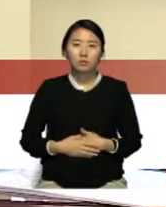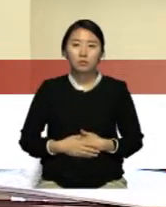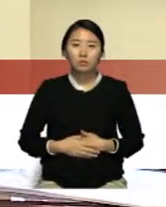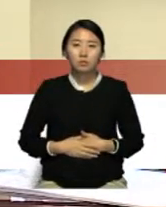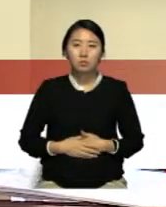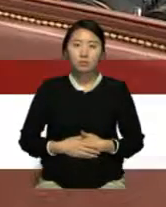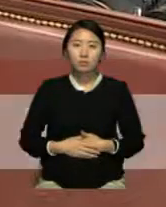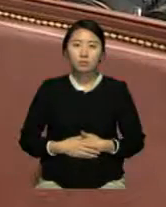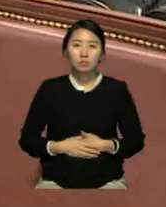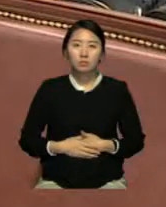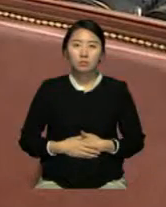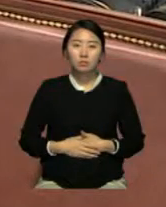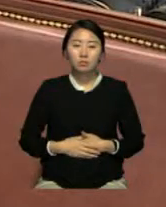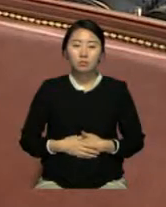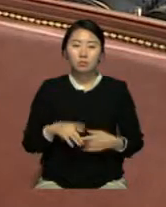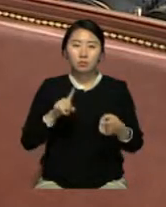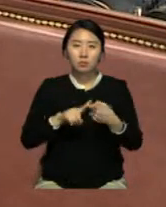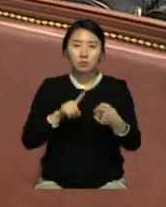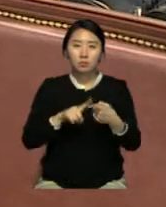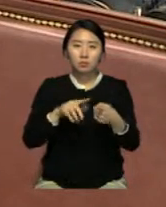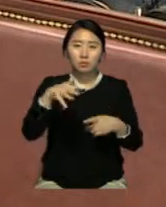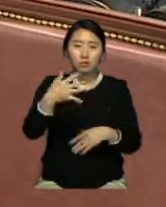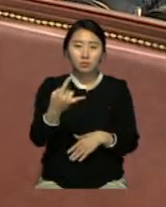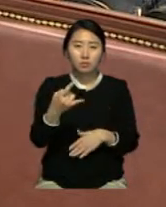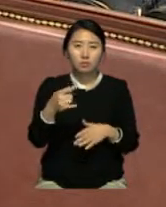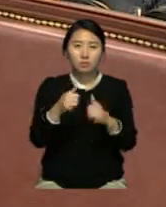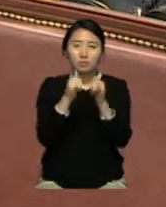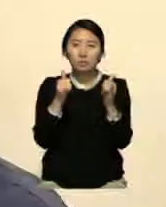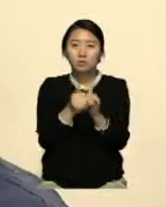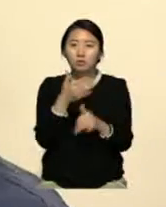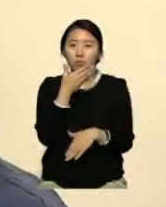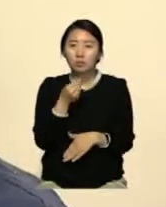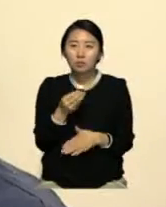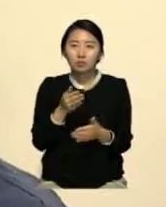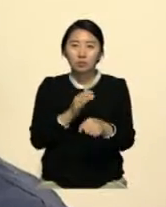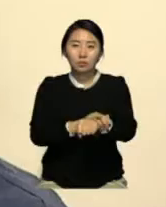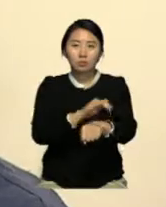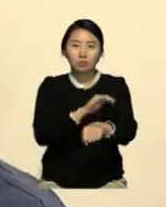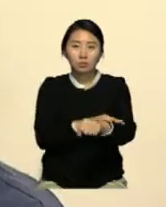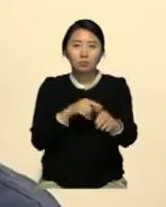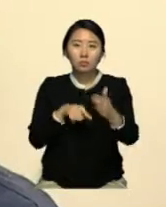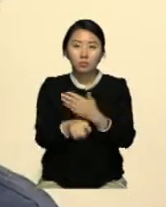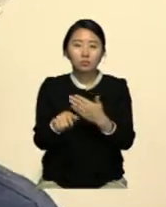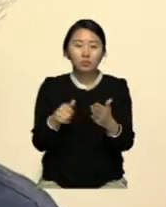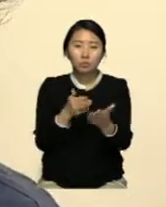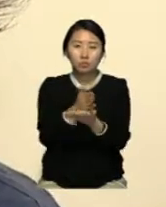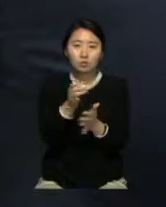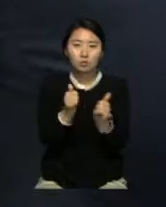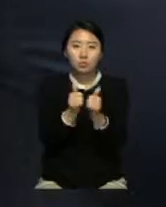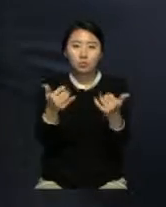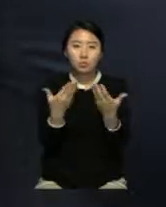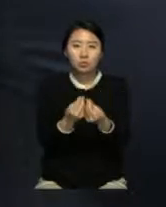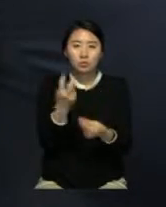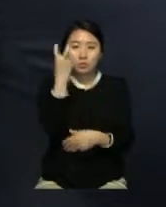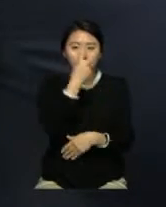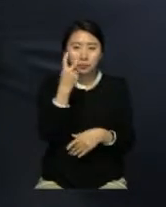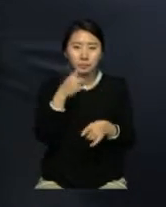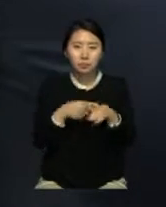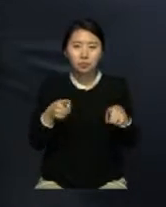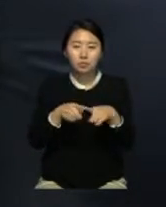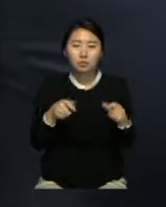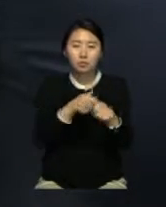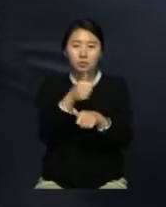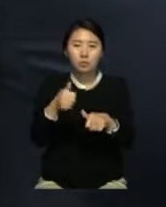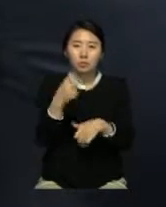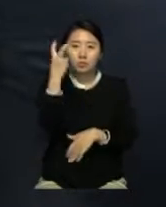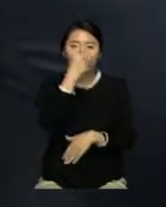수 있습니까? 이에 대해 최종화 사회복지과장은 서명에 대해서는 외부 전문가를 포함한 조례규칙심의위원회에